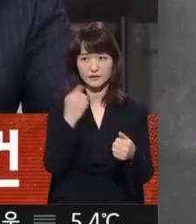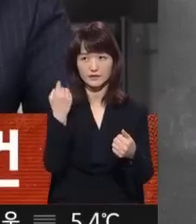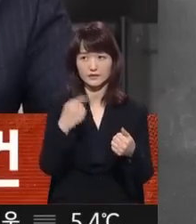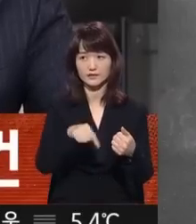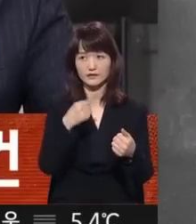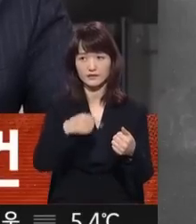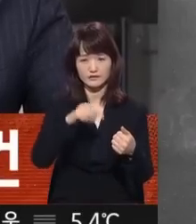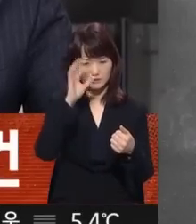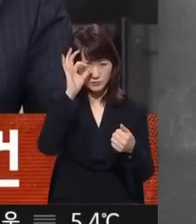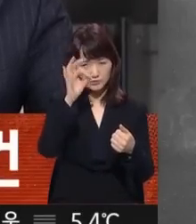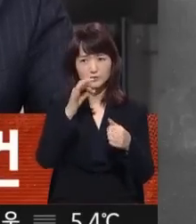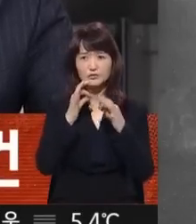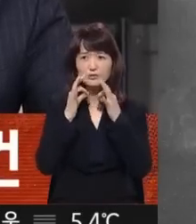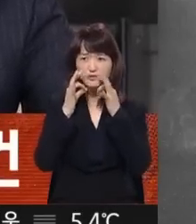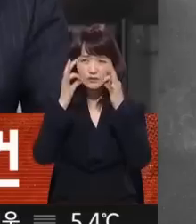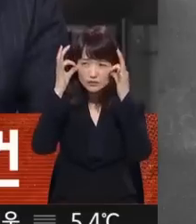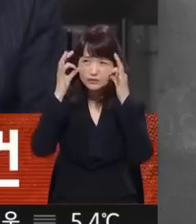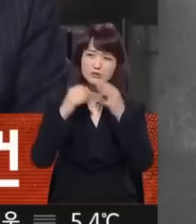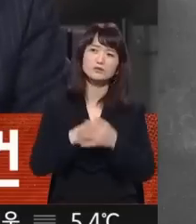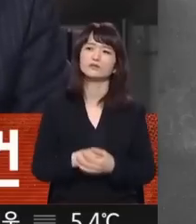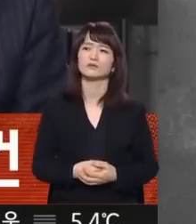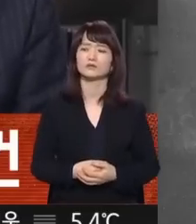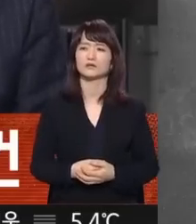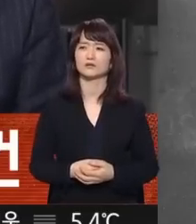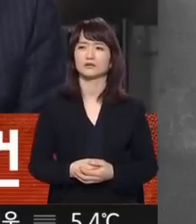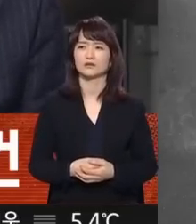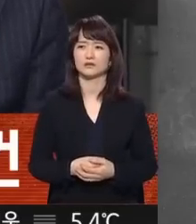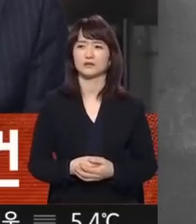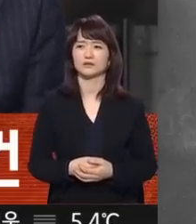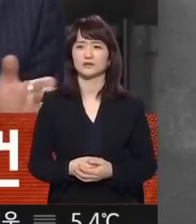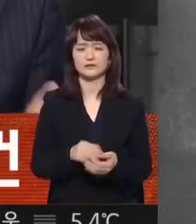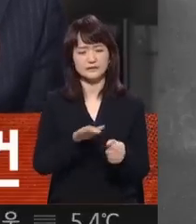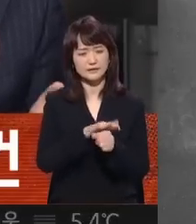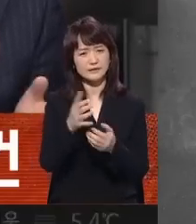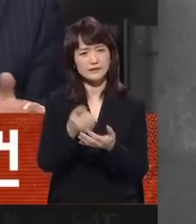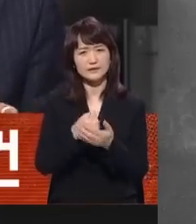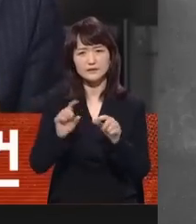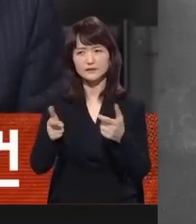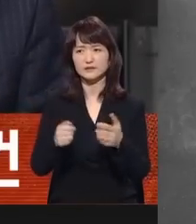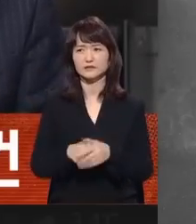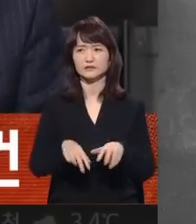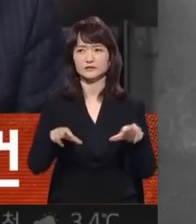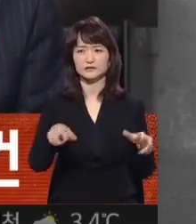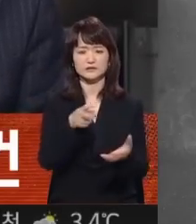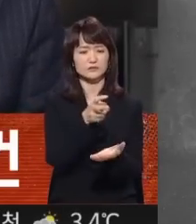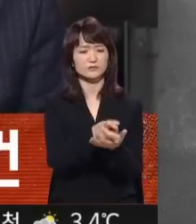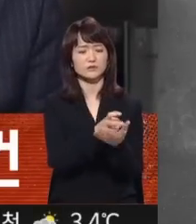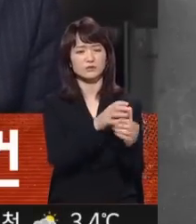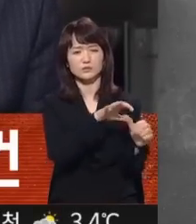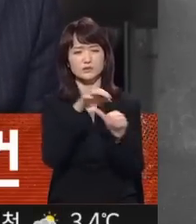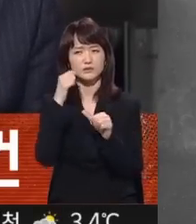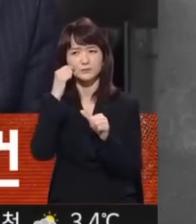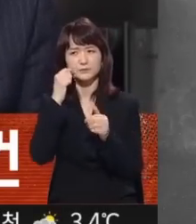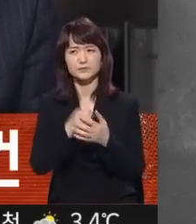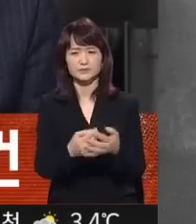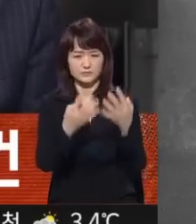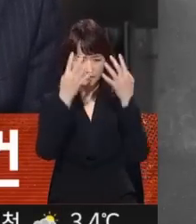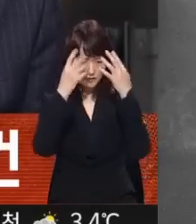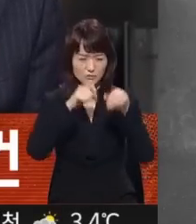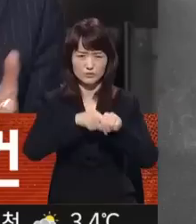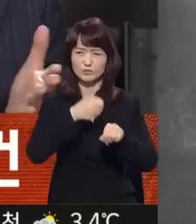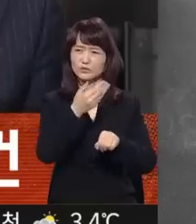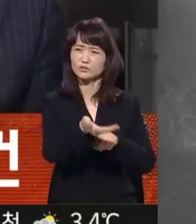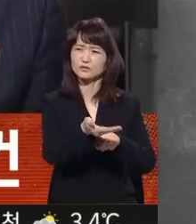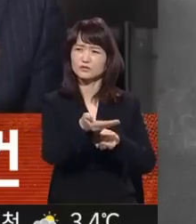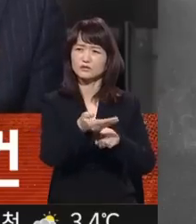바라보시려고 노력하고 있고 온정이 아니라 있는 제도도 이용하지 못하면서 형량만 처벌만